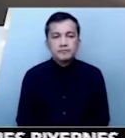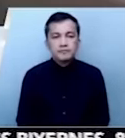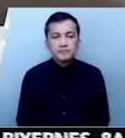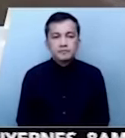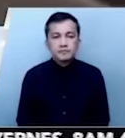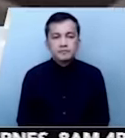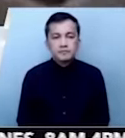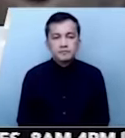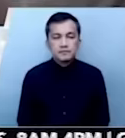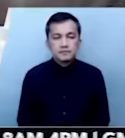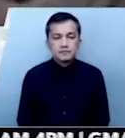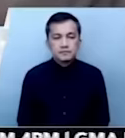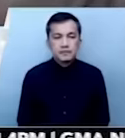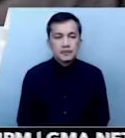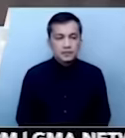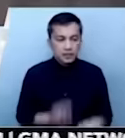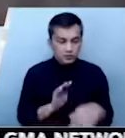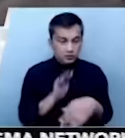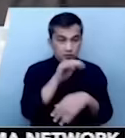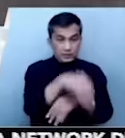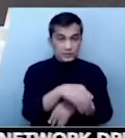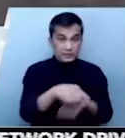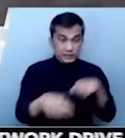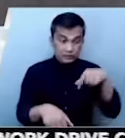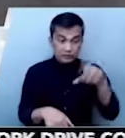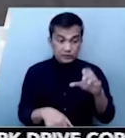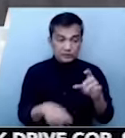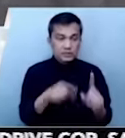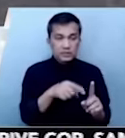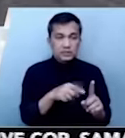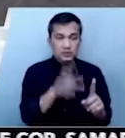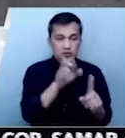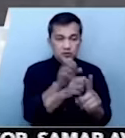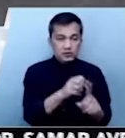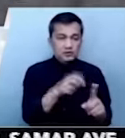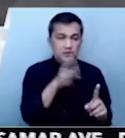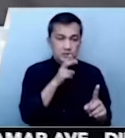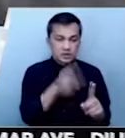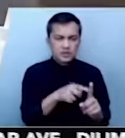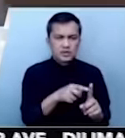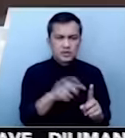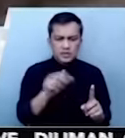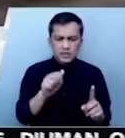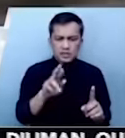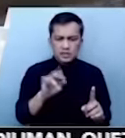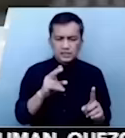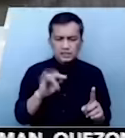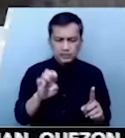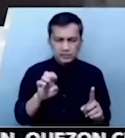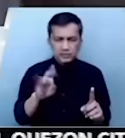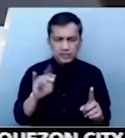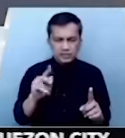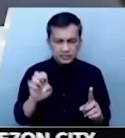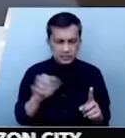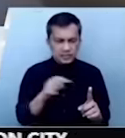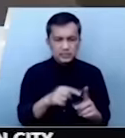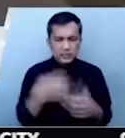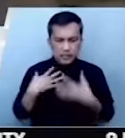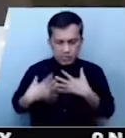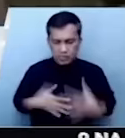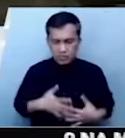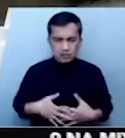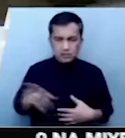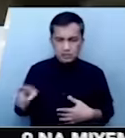Sa overpass naman sa Quezon City, na-corner ng mga pulis ang suspect na si Archie Balse. Minulest sa umano niya ang isang